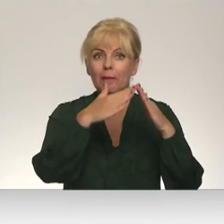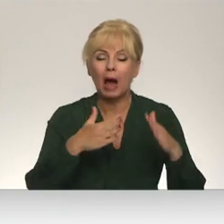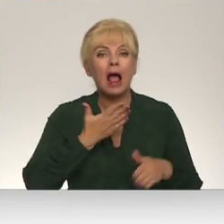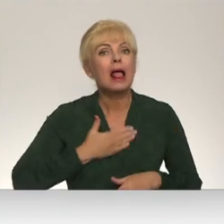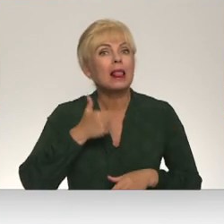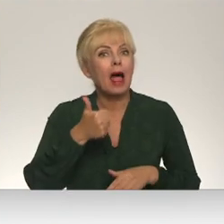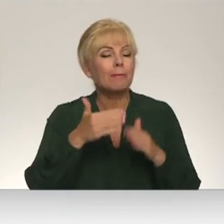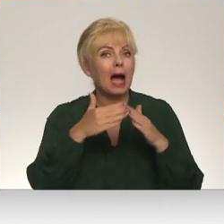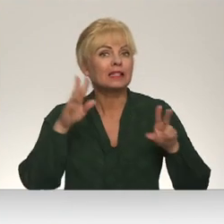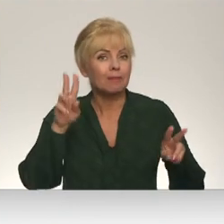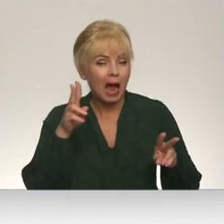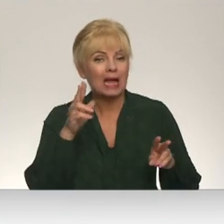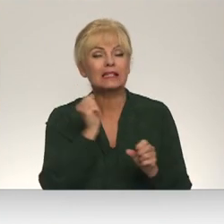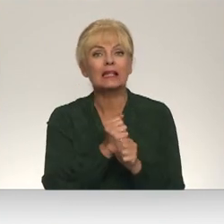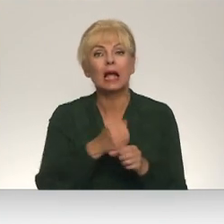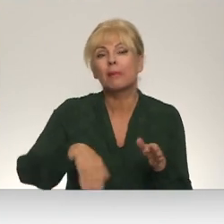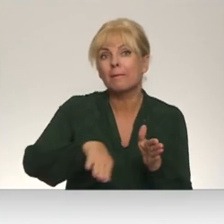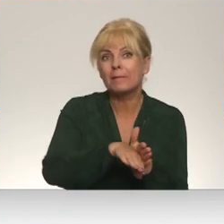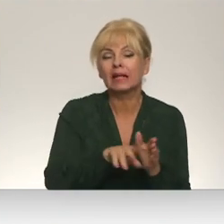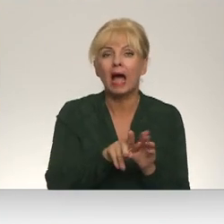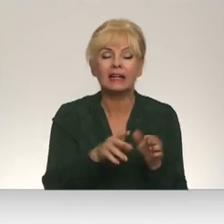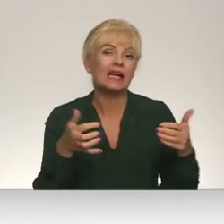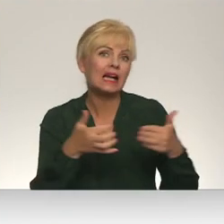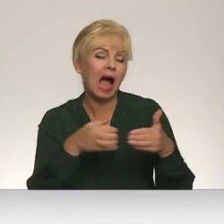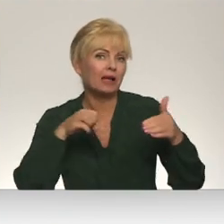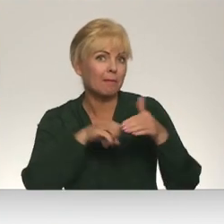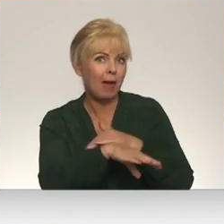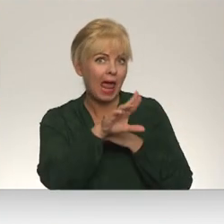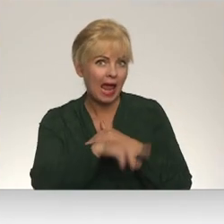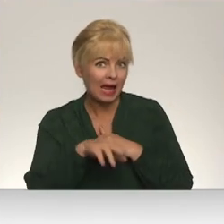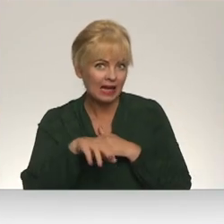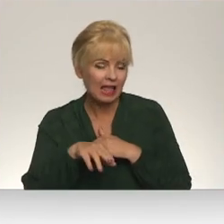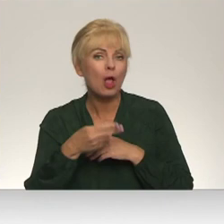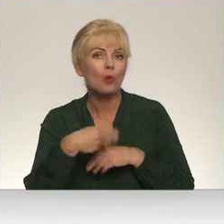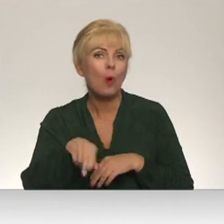kura darbos piedalījās arī kara bēgļi no Ukrainas. Turpin Madara Līcīte.